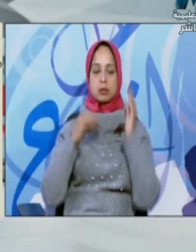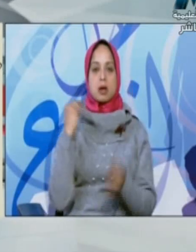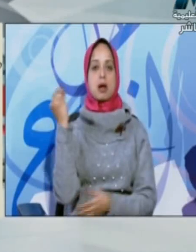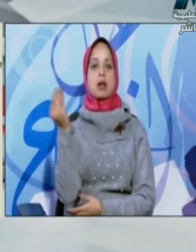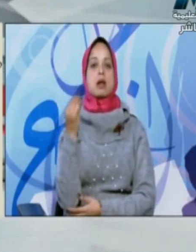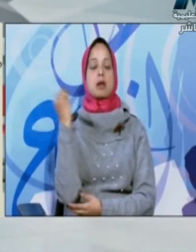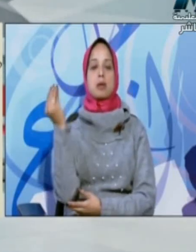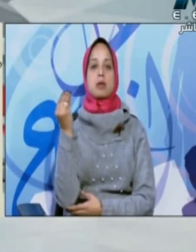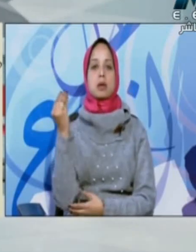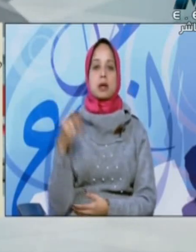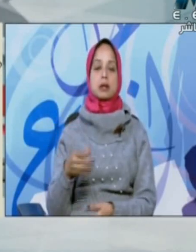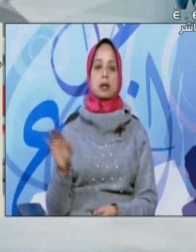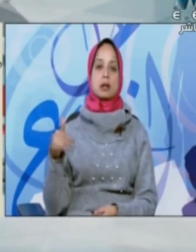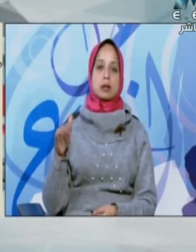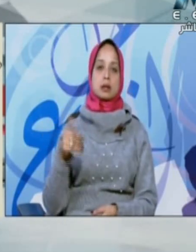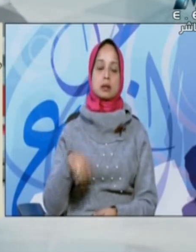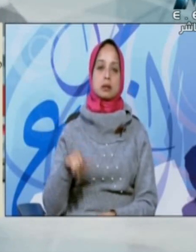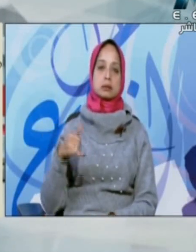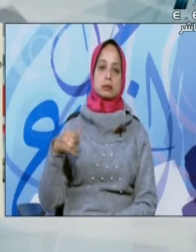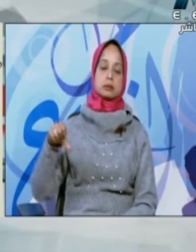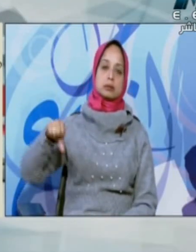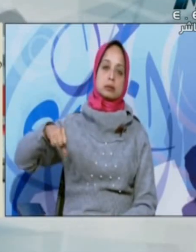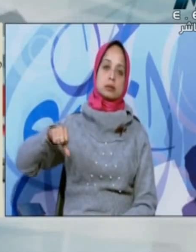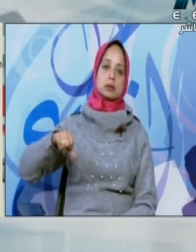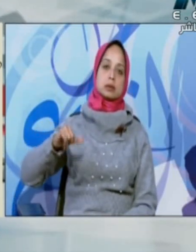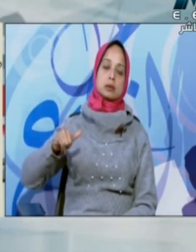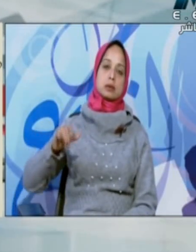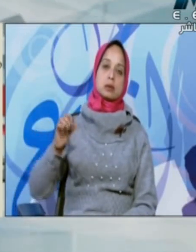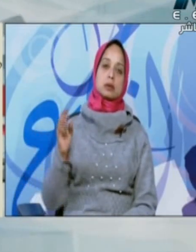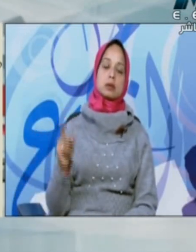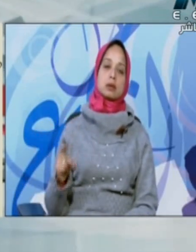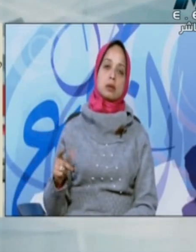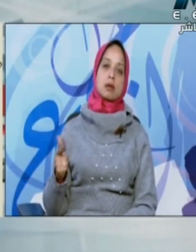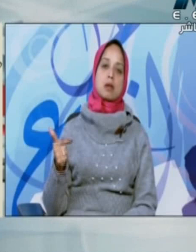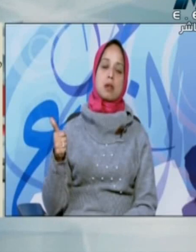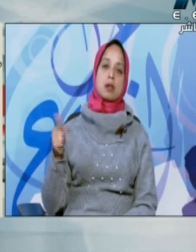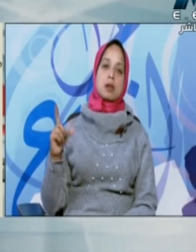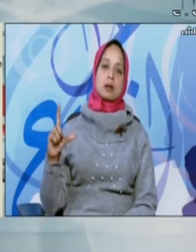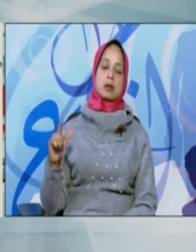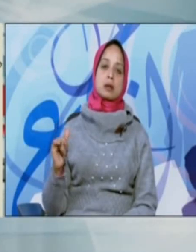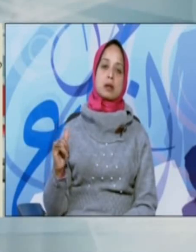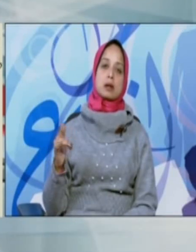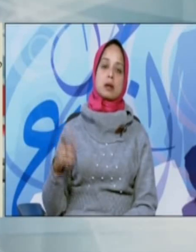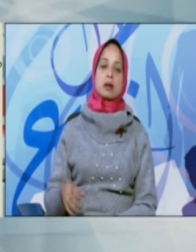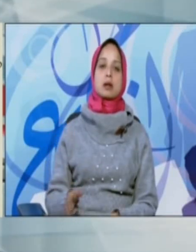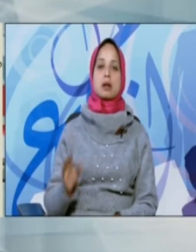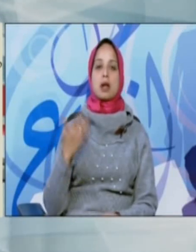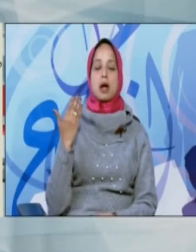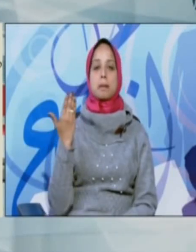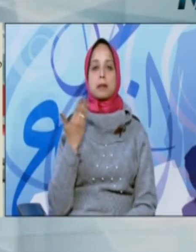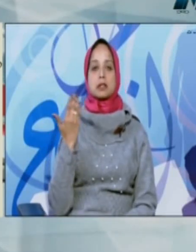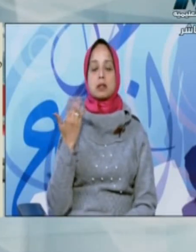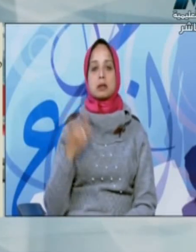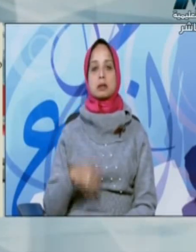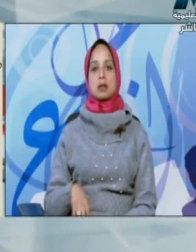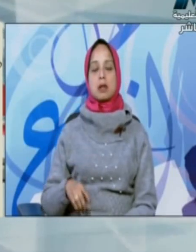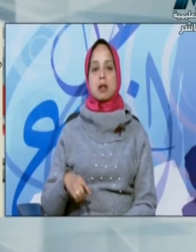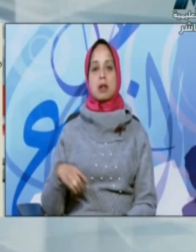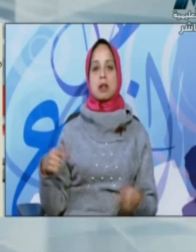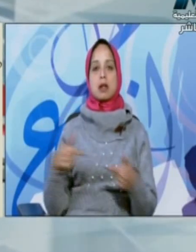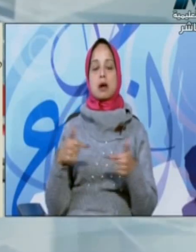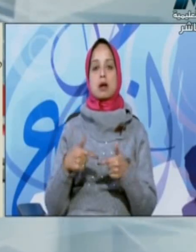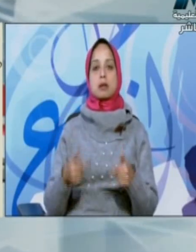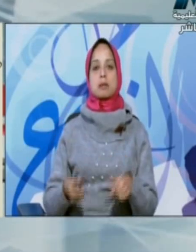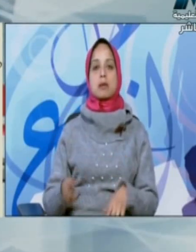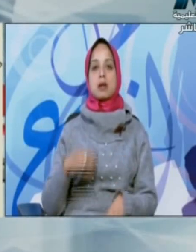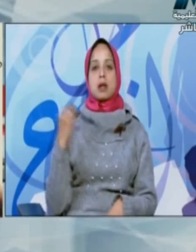احتلت؟ ايطاليا. الحبشه 35، اقتربت الحرب العالميه الكام؟ الثانيه، تمام قوي. حزب الوفد بره